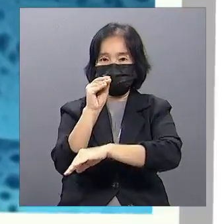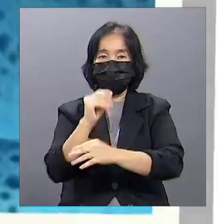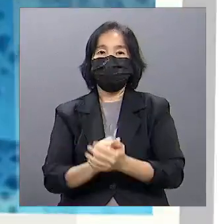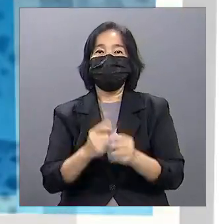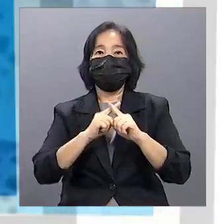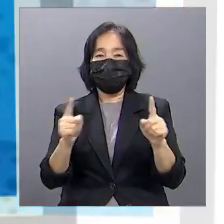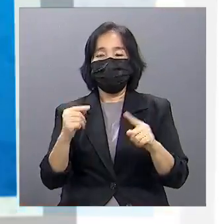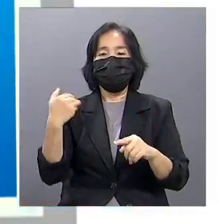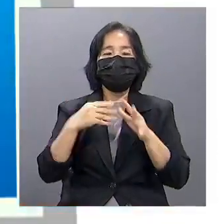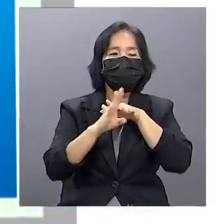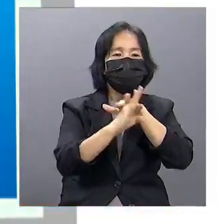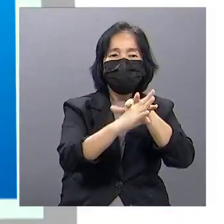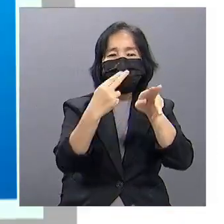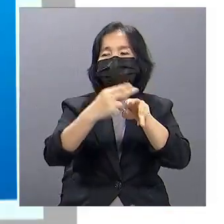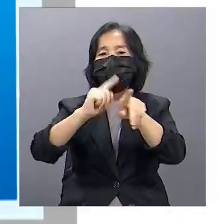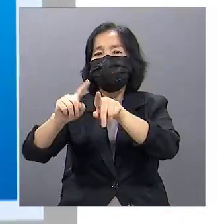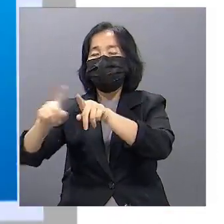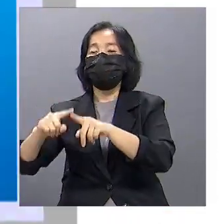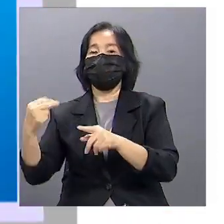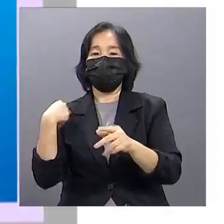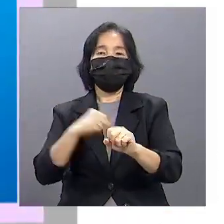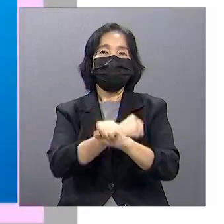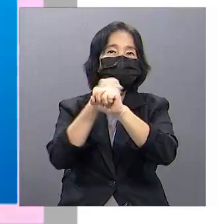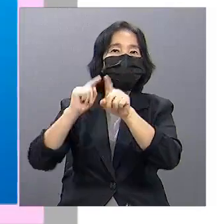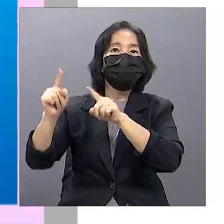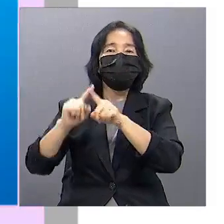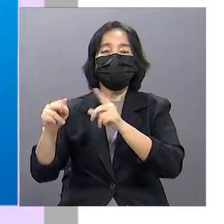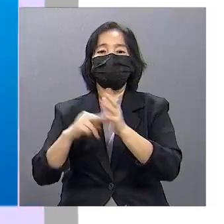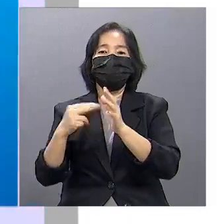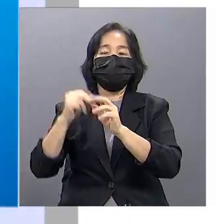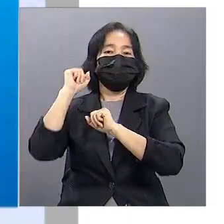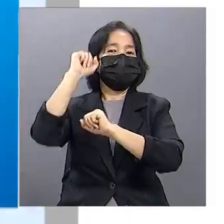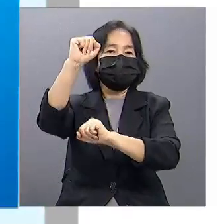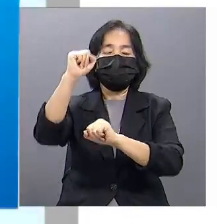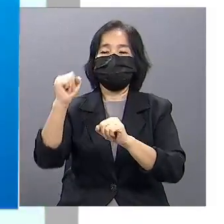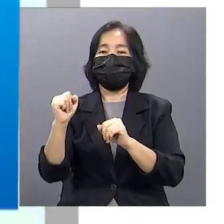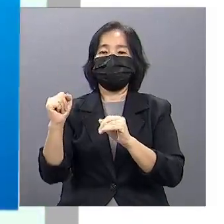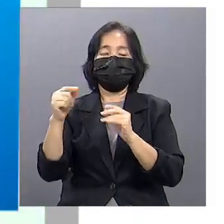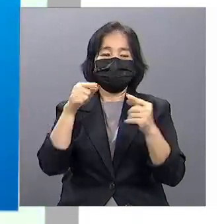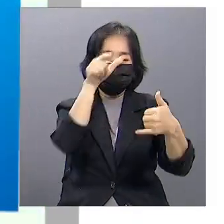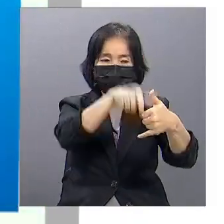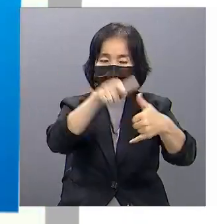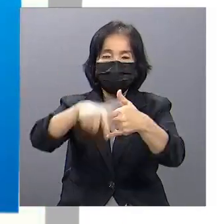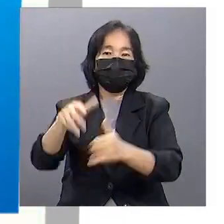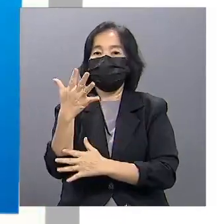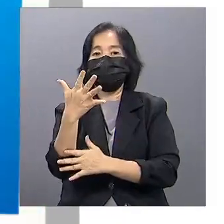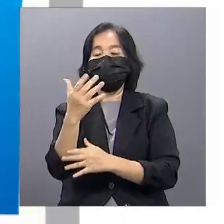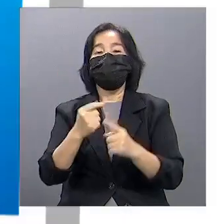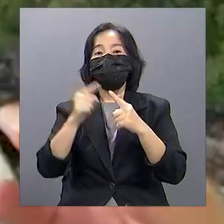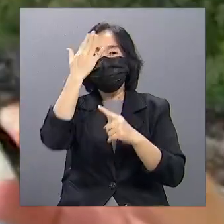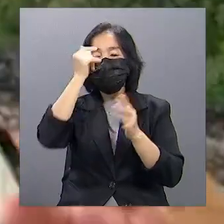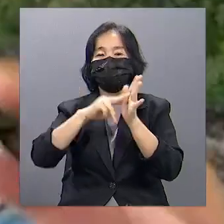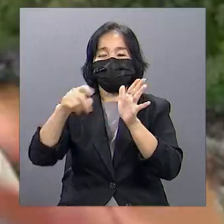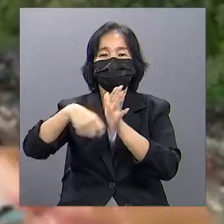นี่ยการดูแลรักษาเนี่ยอาจจะไม่สามารถประกาศกฎหมายคุ้มครองเป็นรายตัวได้ด้วยเหตุผลง่ายๆว่าฉล